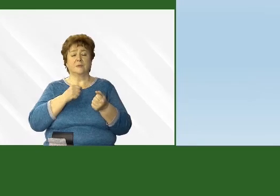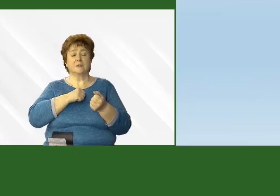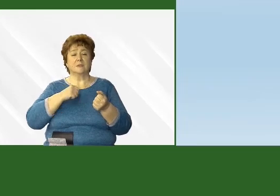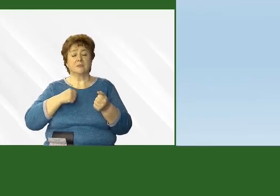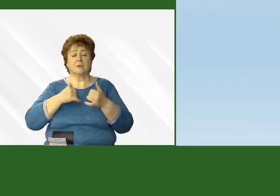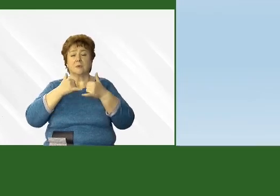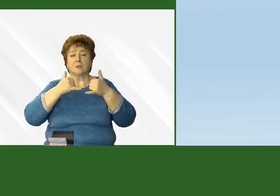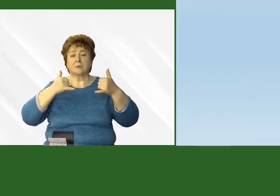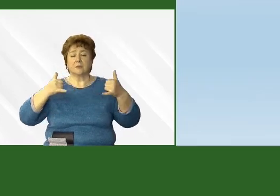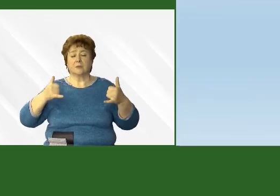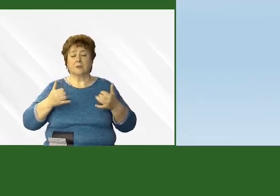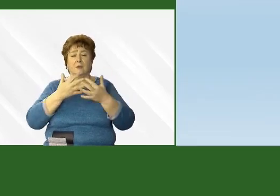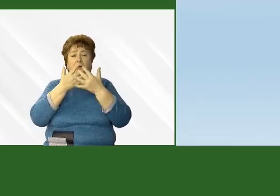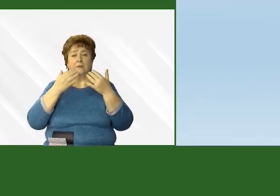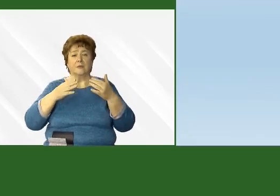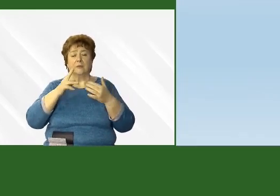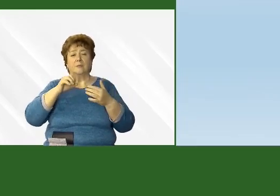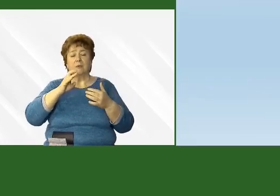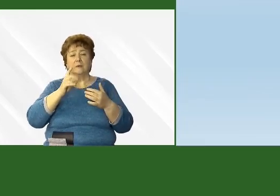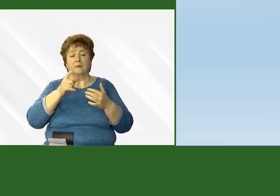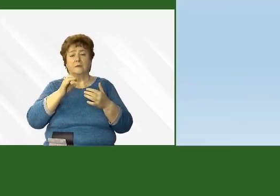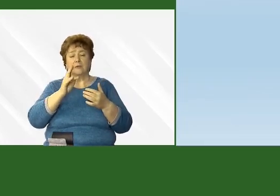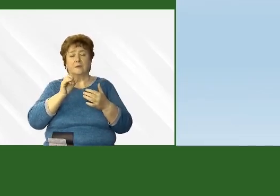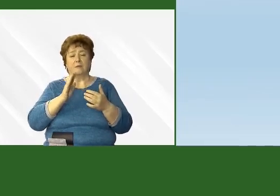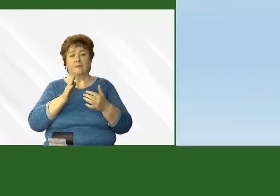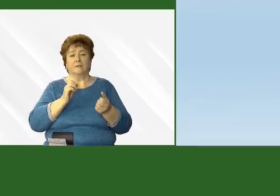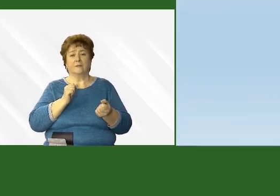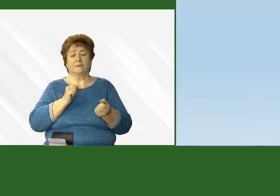Самый распространенный вид пингвинов?